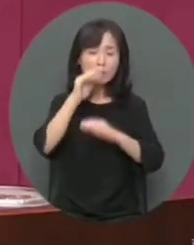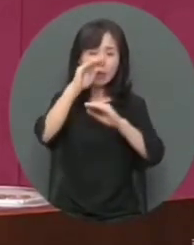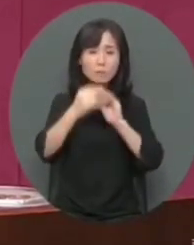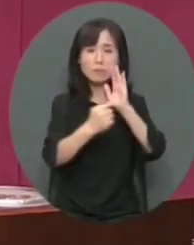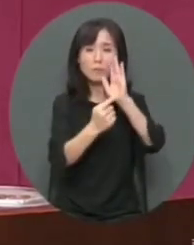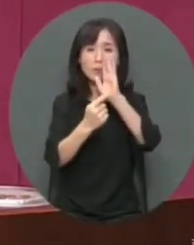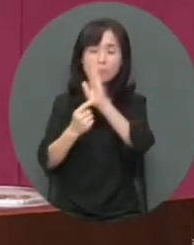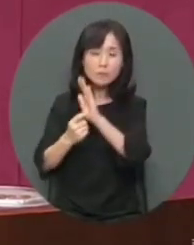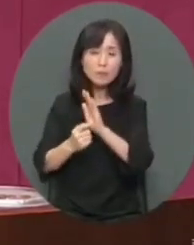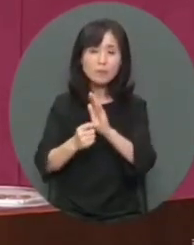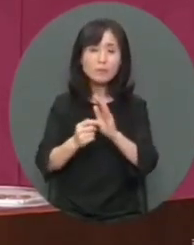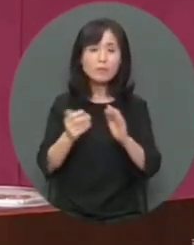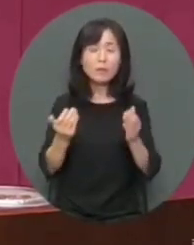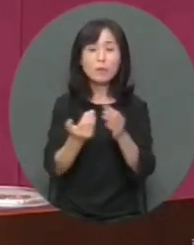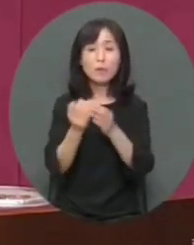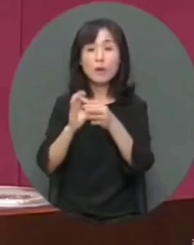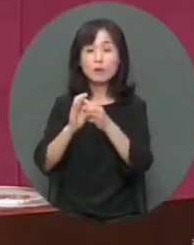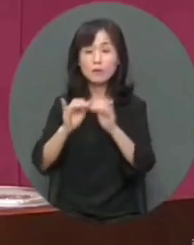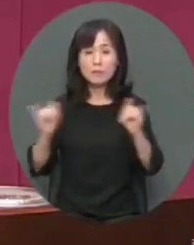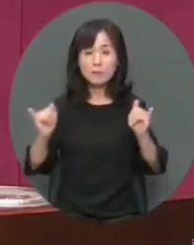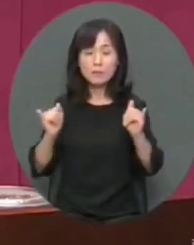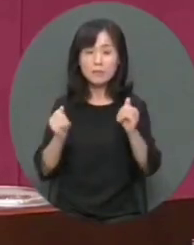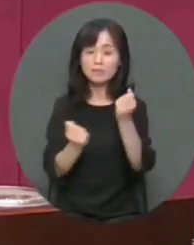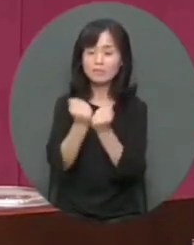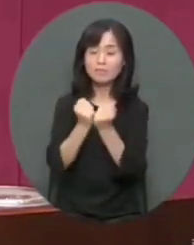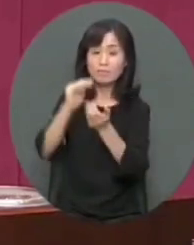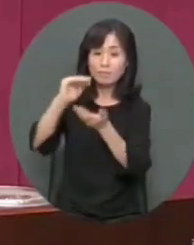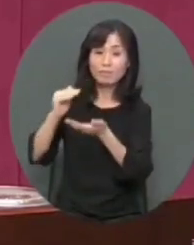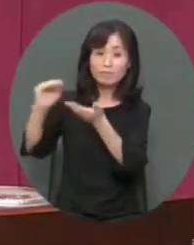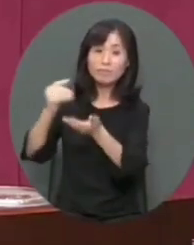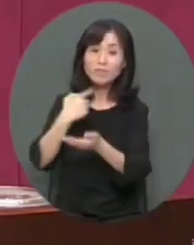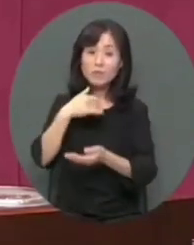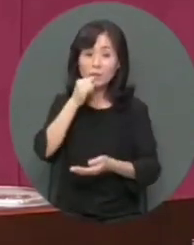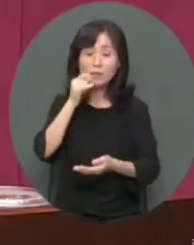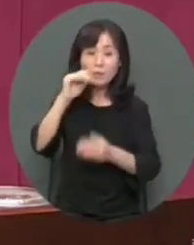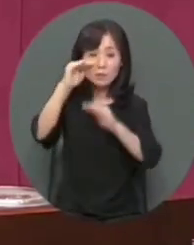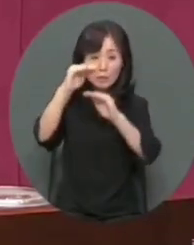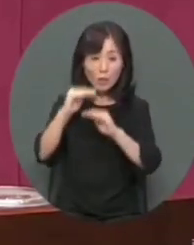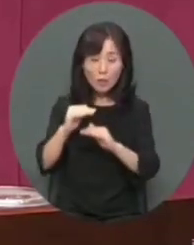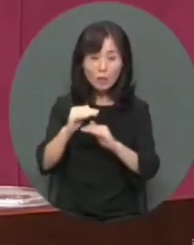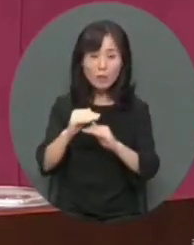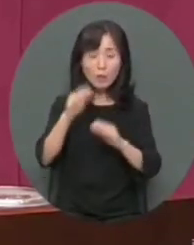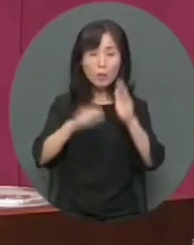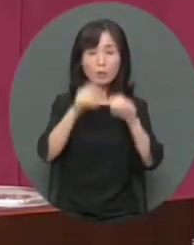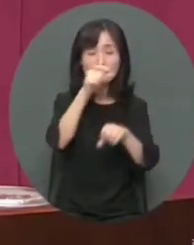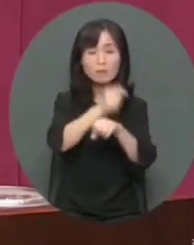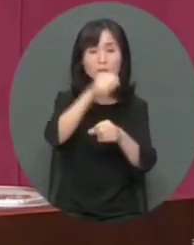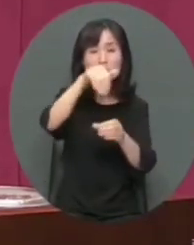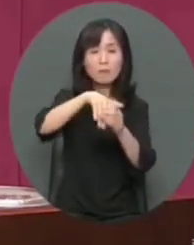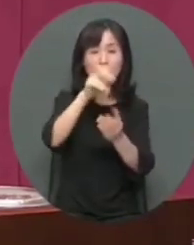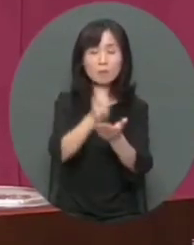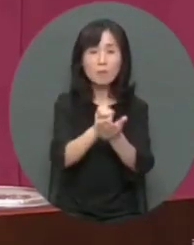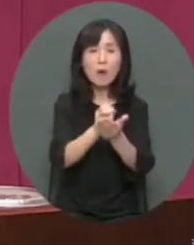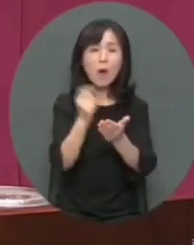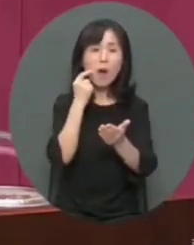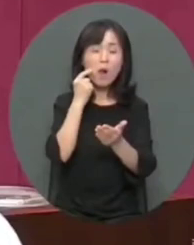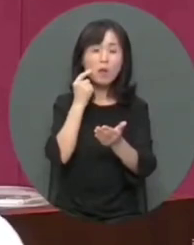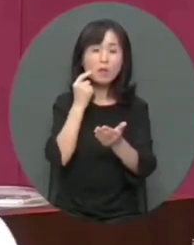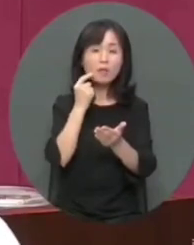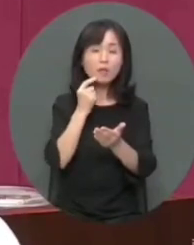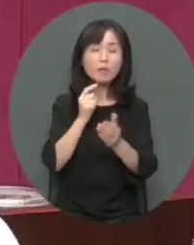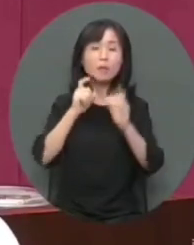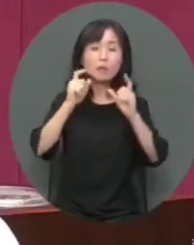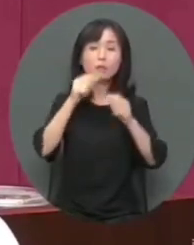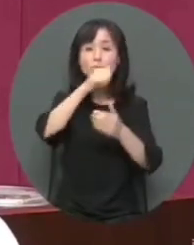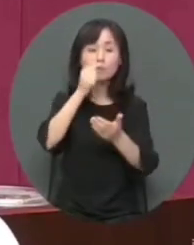주장하면서 사건 관련자들에게 가이드라인을 제시한 바 있고 바로 그 내용의 공직선거법 위반 허위사실 공표죄로 재판을 받고